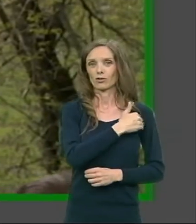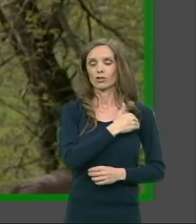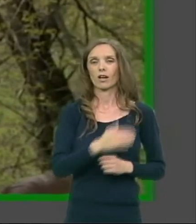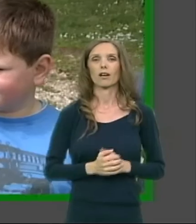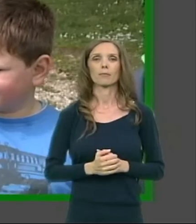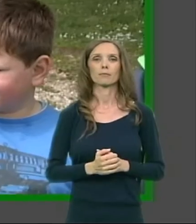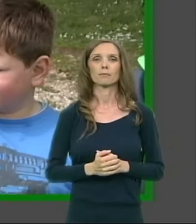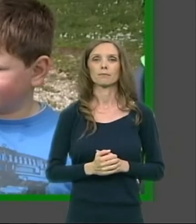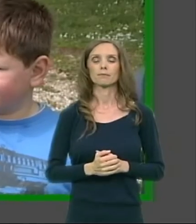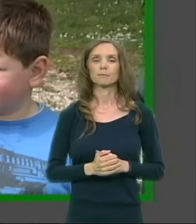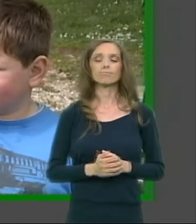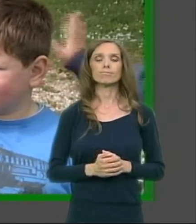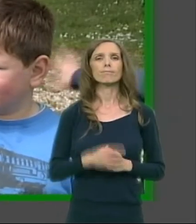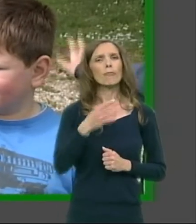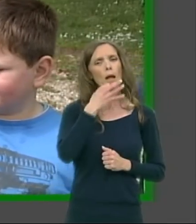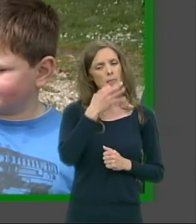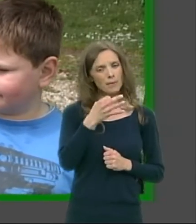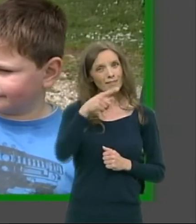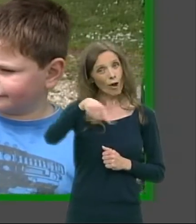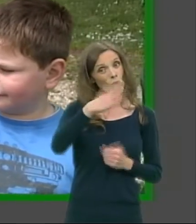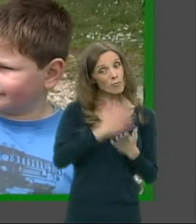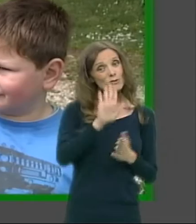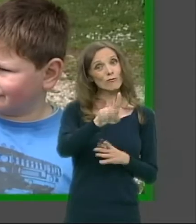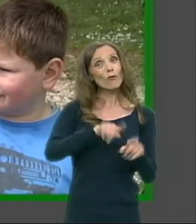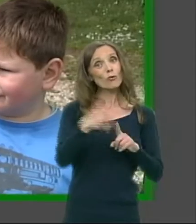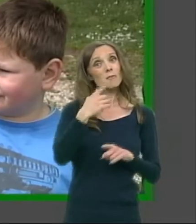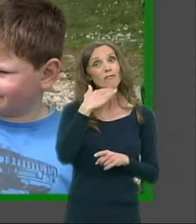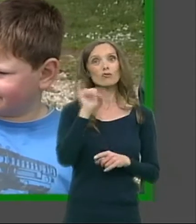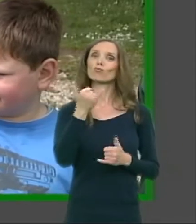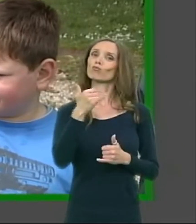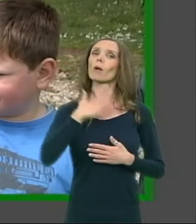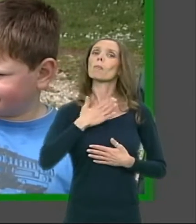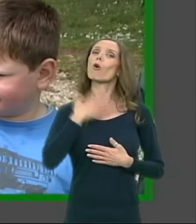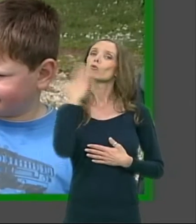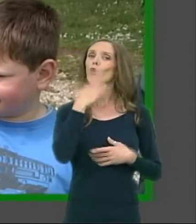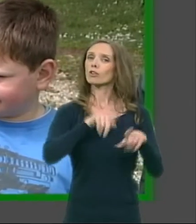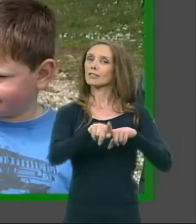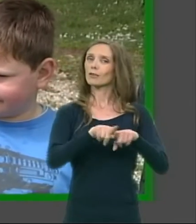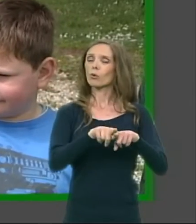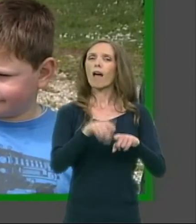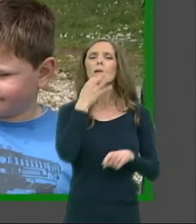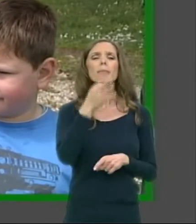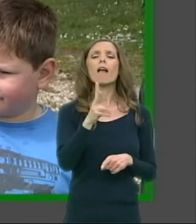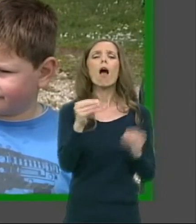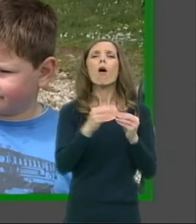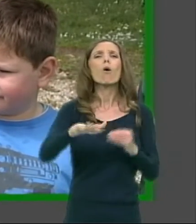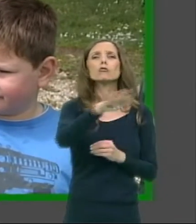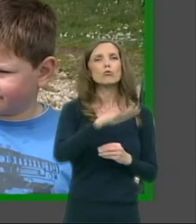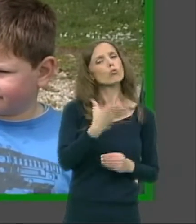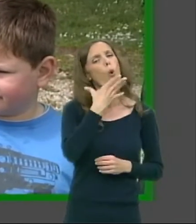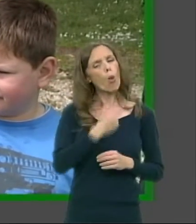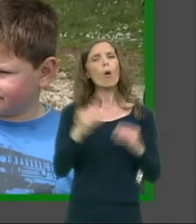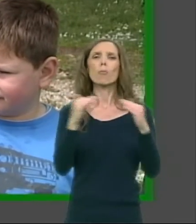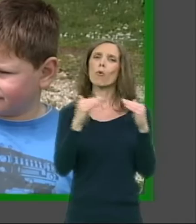4 učenika. A oni će biti tvoji drugovi iz 1. razreda, je? Da, moji školski drugari. Kako se slažete?